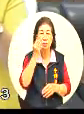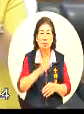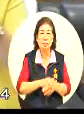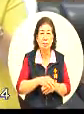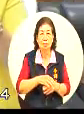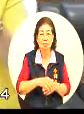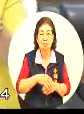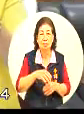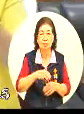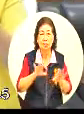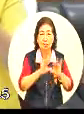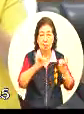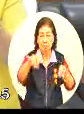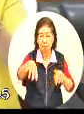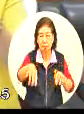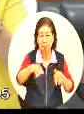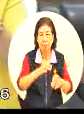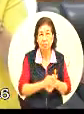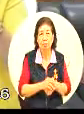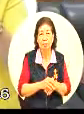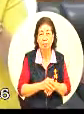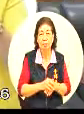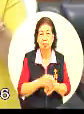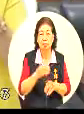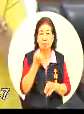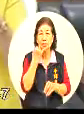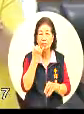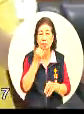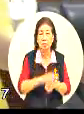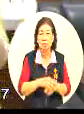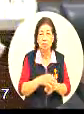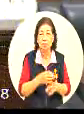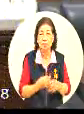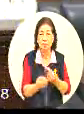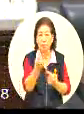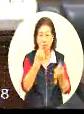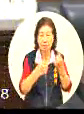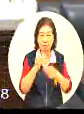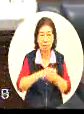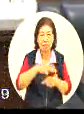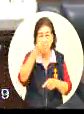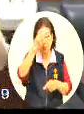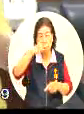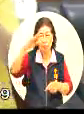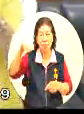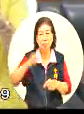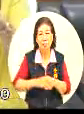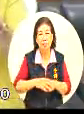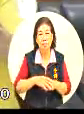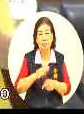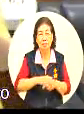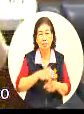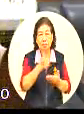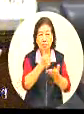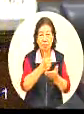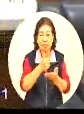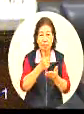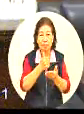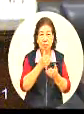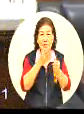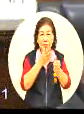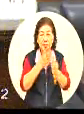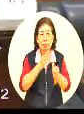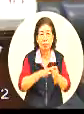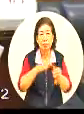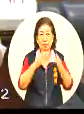量也可以来我们凤山这里。啊，你家呗。但且请教我们市长哦，将对本县的建